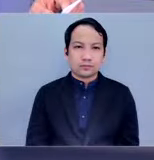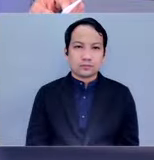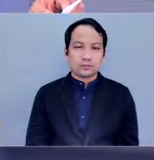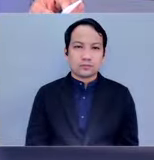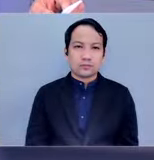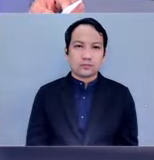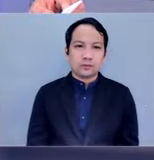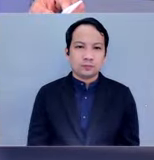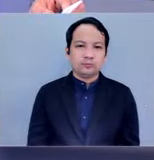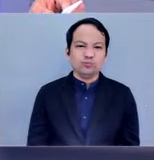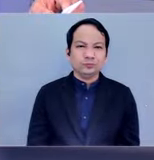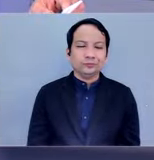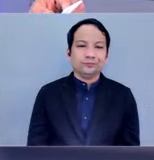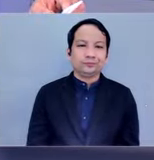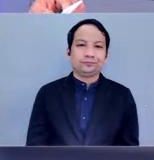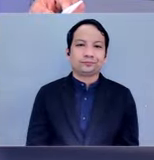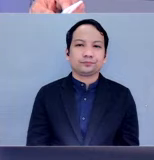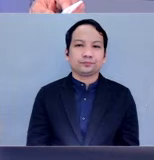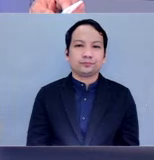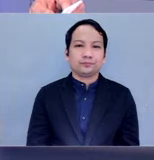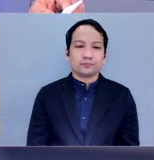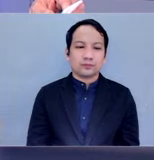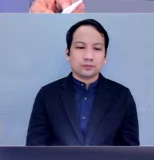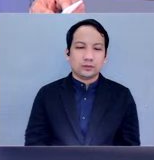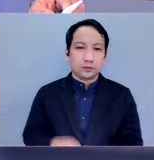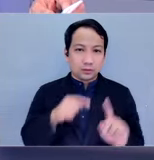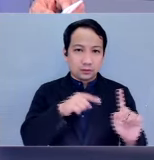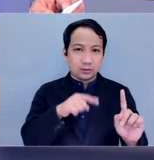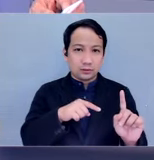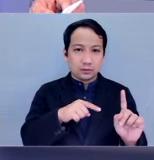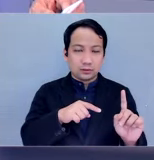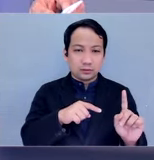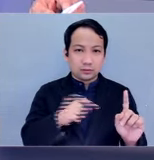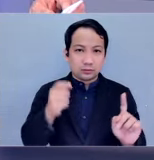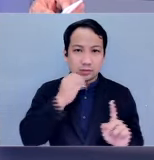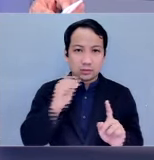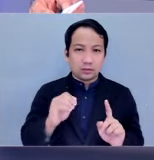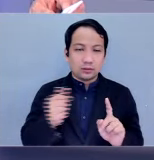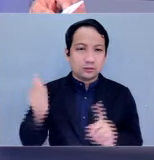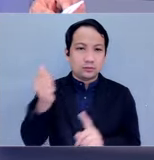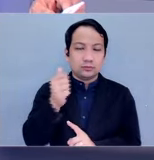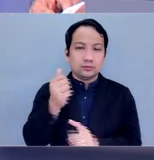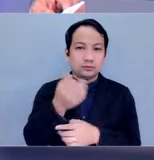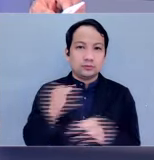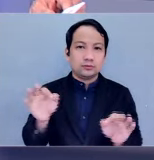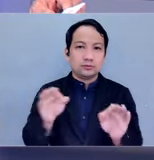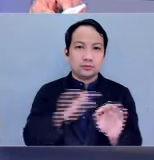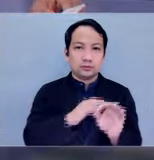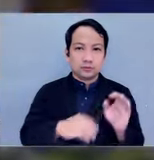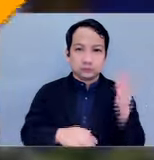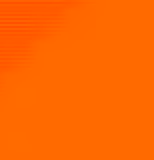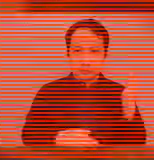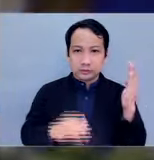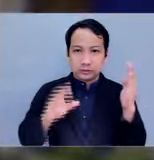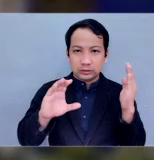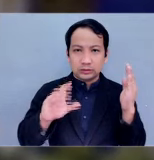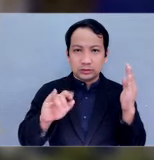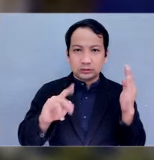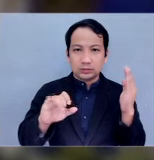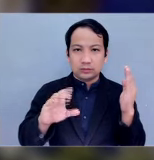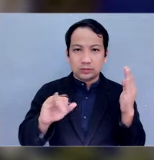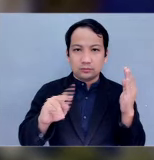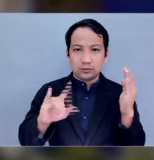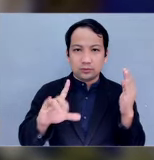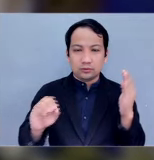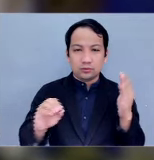Wala na sa kustodiya ng mga pulis ang itinuturong mastermind sa pagkawala ng beauty queen na si Catherine Camilon. Ayon sa PNP,